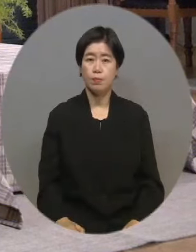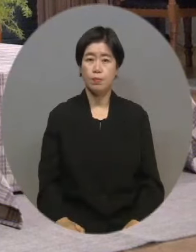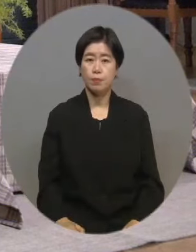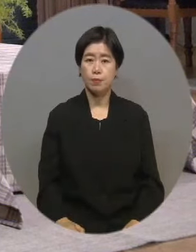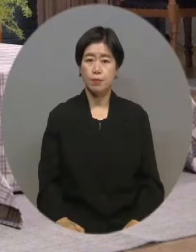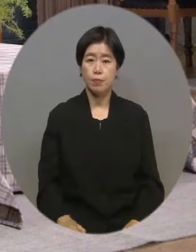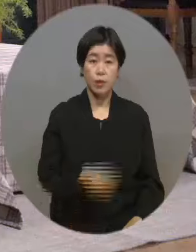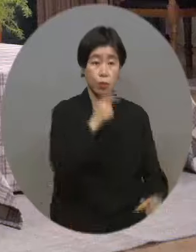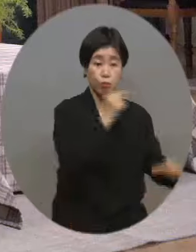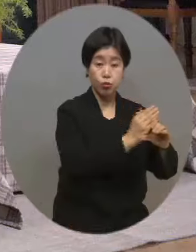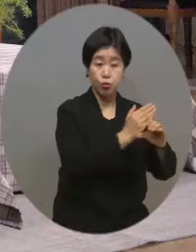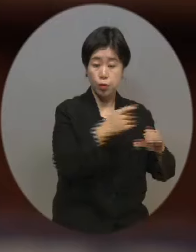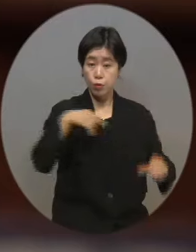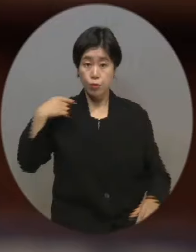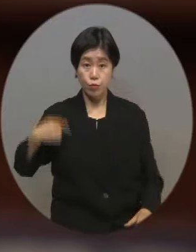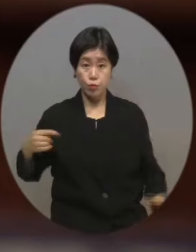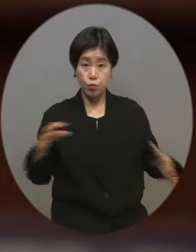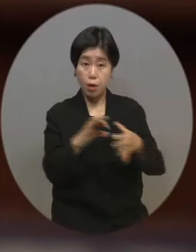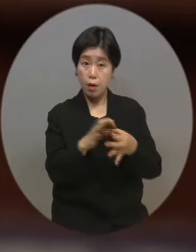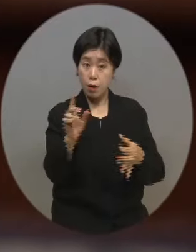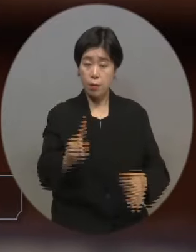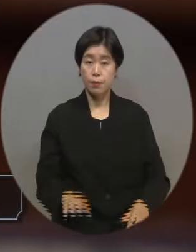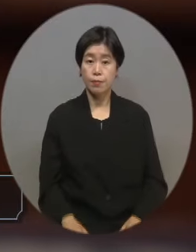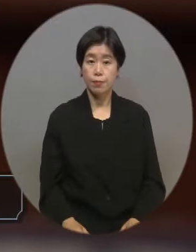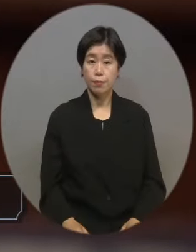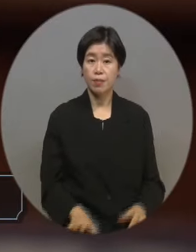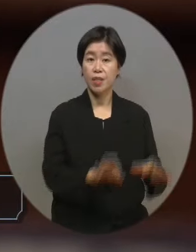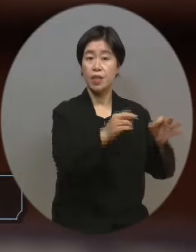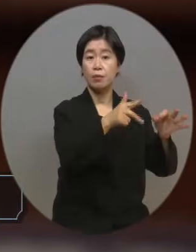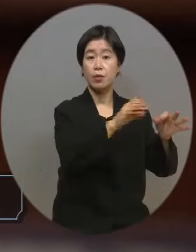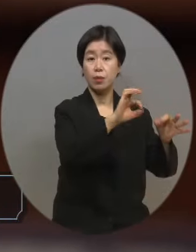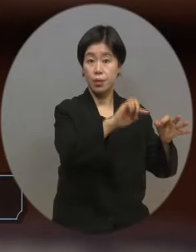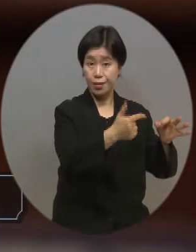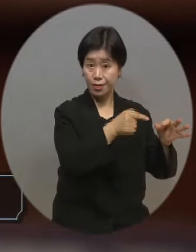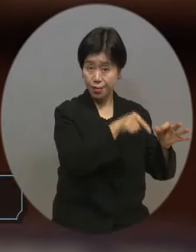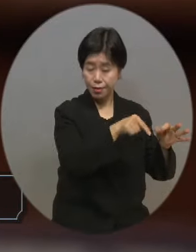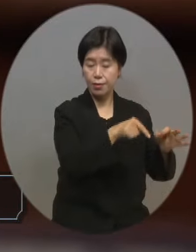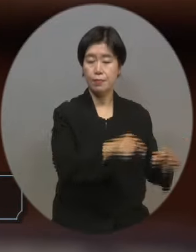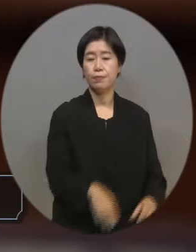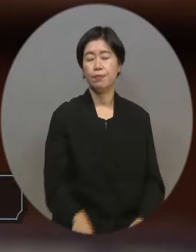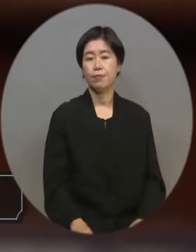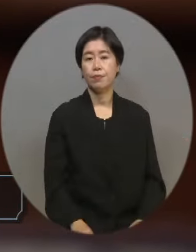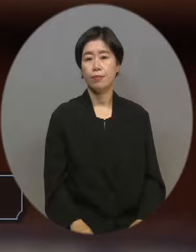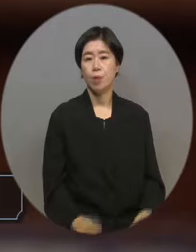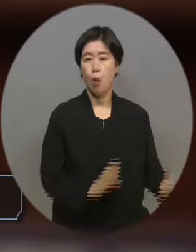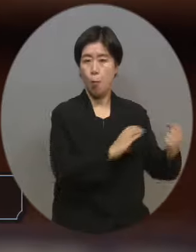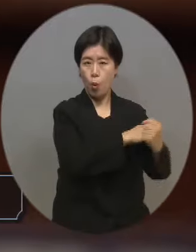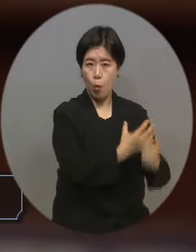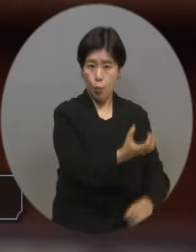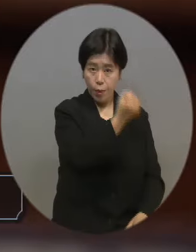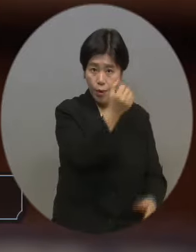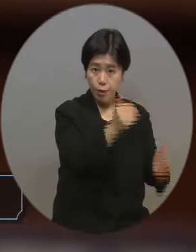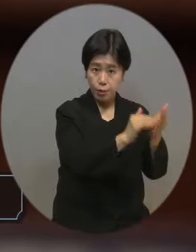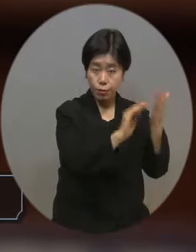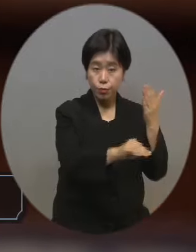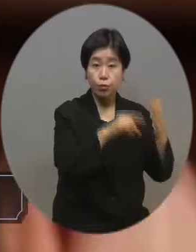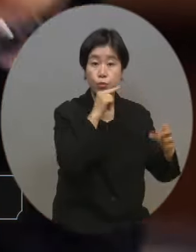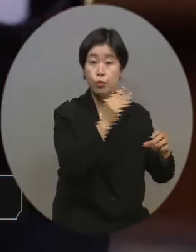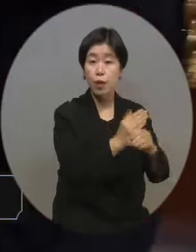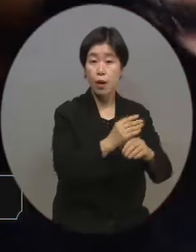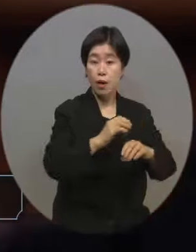관계는 어떻게 전망하십니까? 김정은이가 이제 북한의 정권을 잡은 다음에 북한 육군사관학교